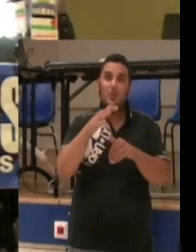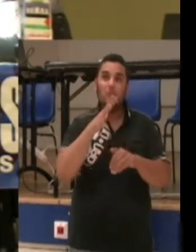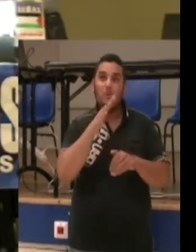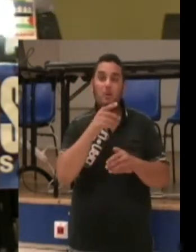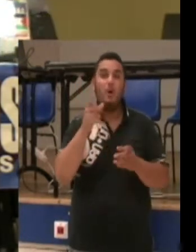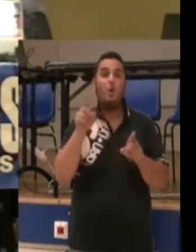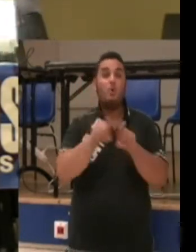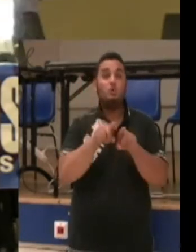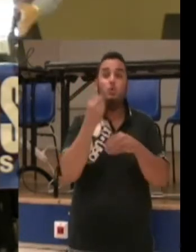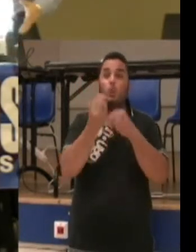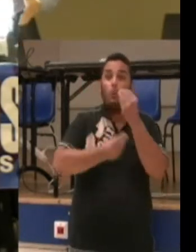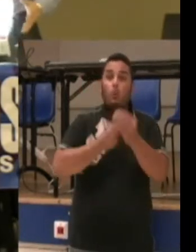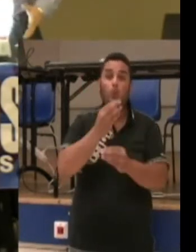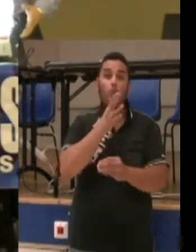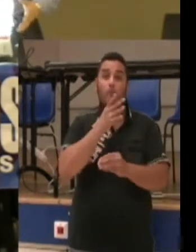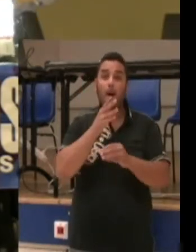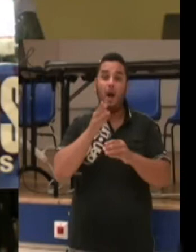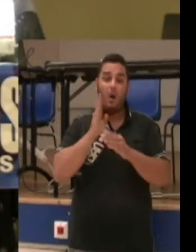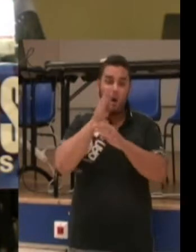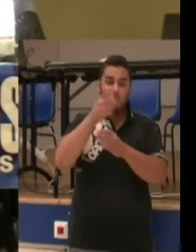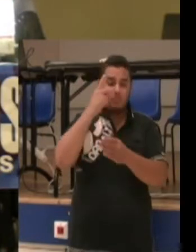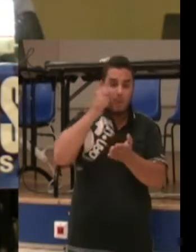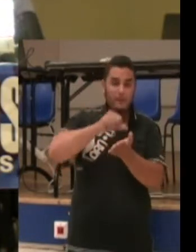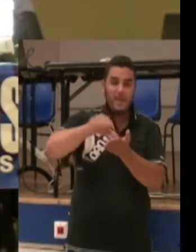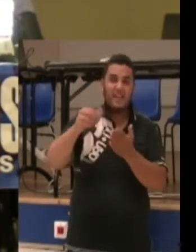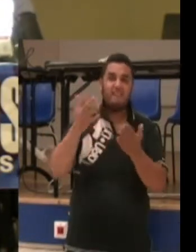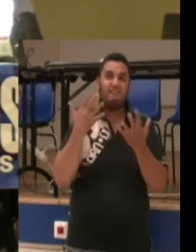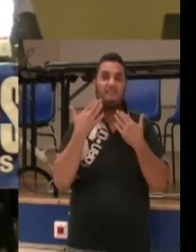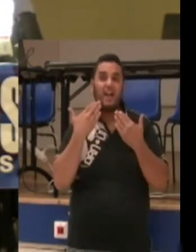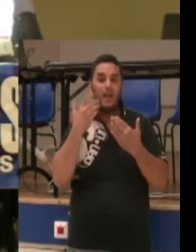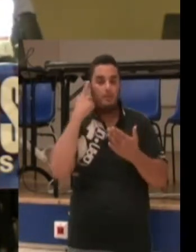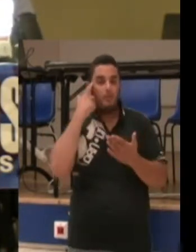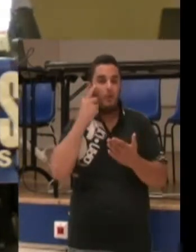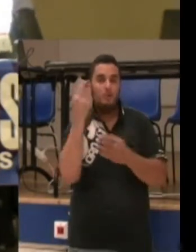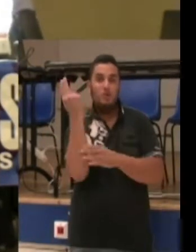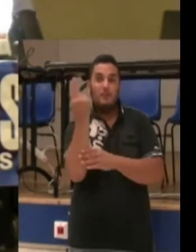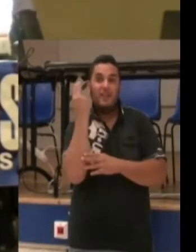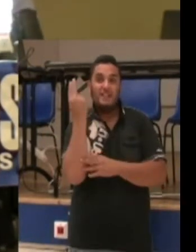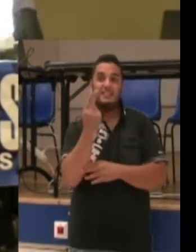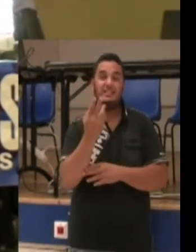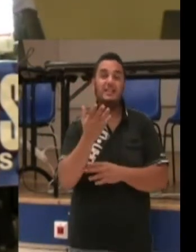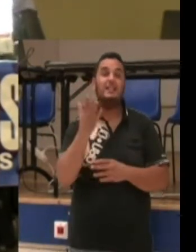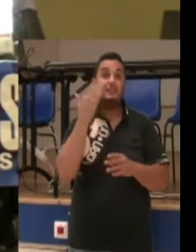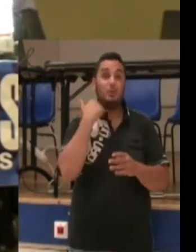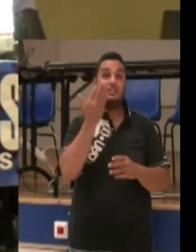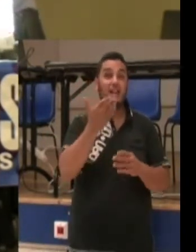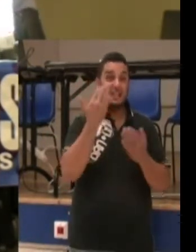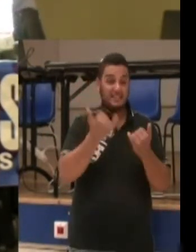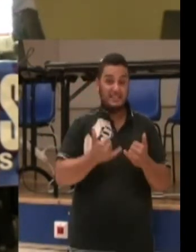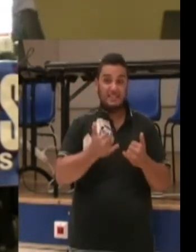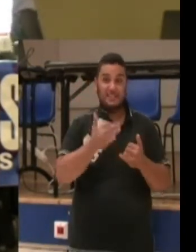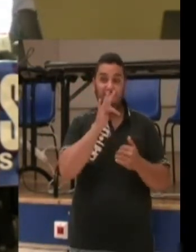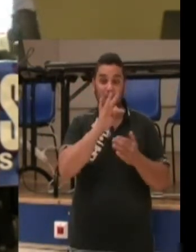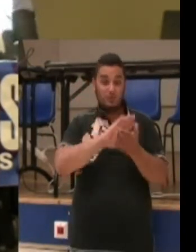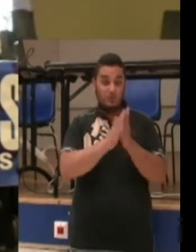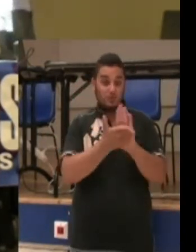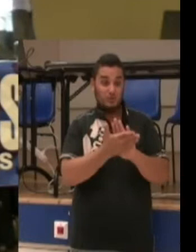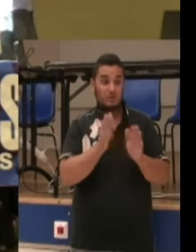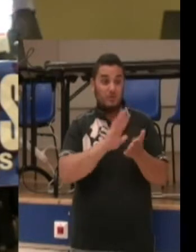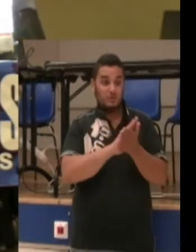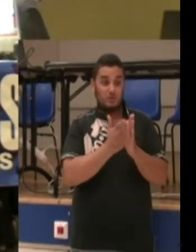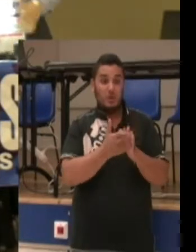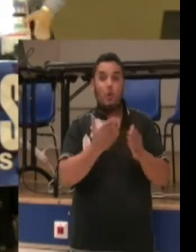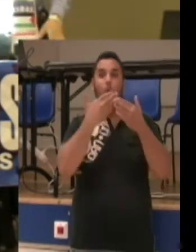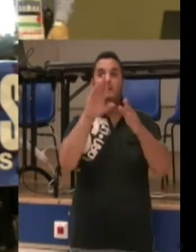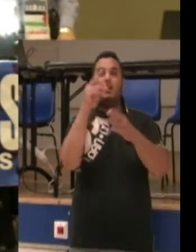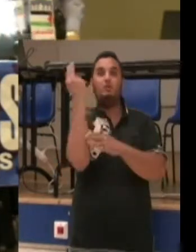payer les frais de scolarité. C'est pour cela qu'on a ouvert la section aussi dans l'association le parrainage